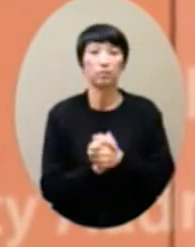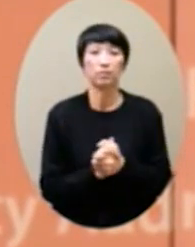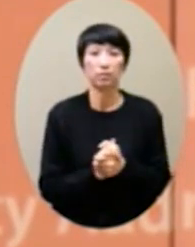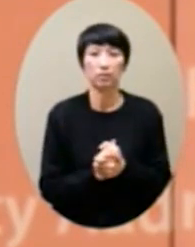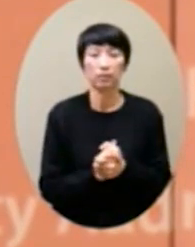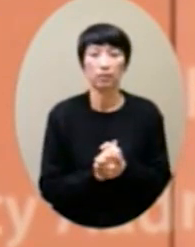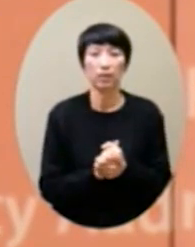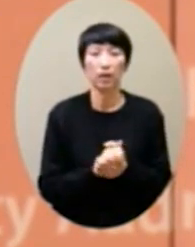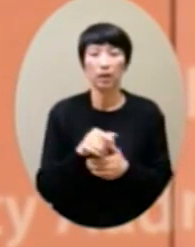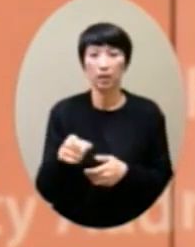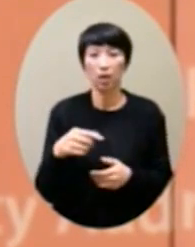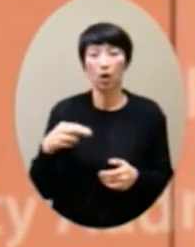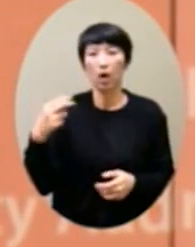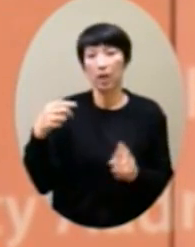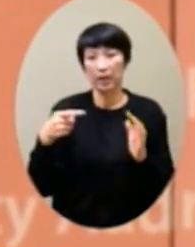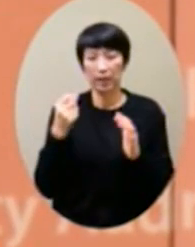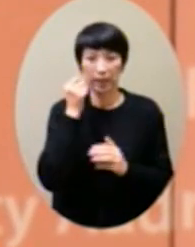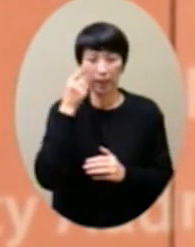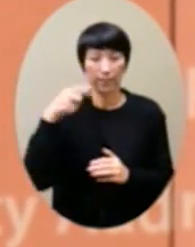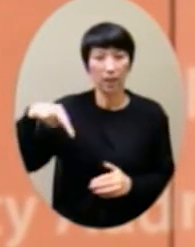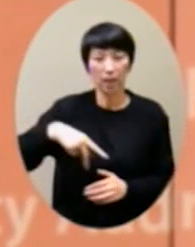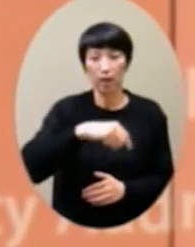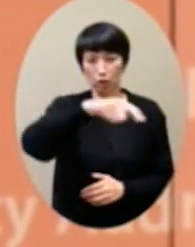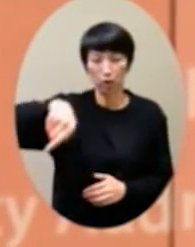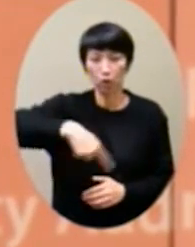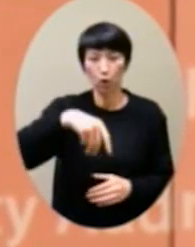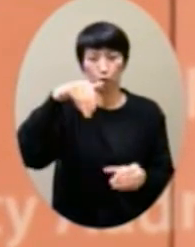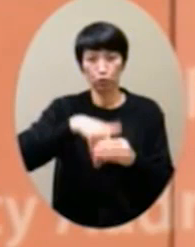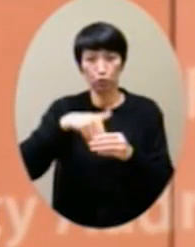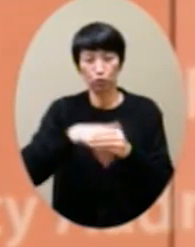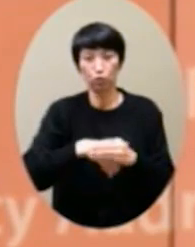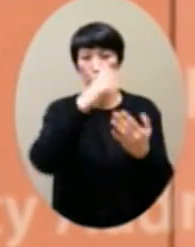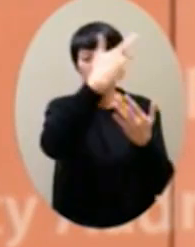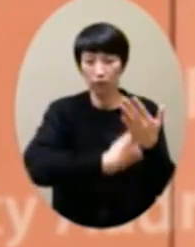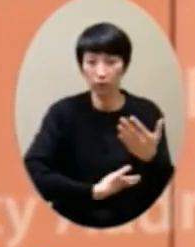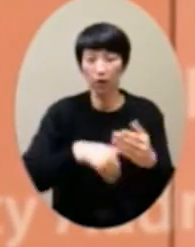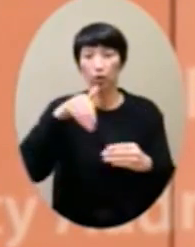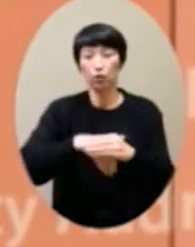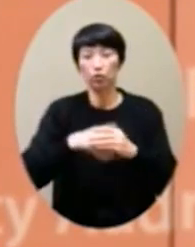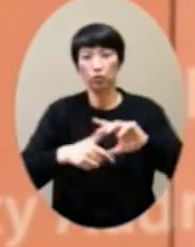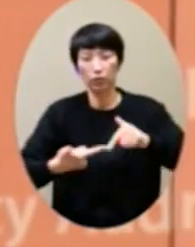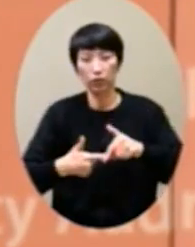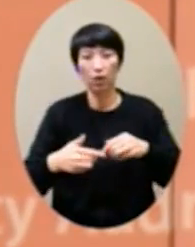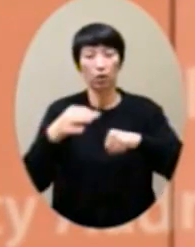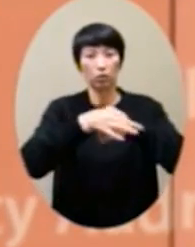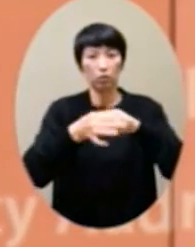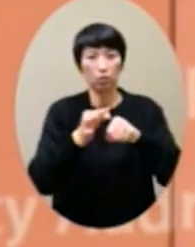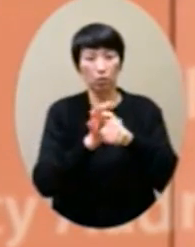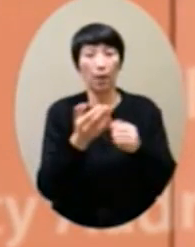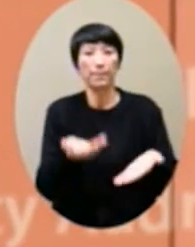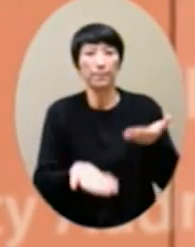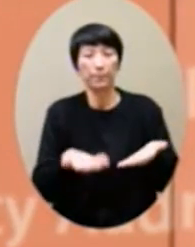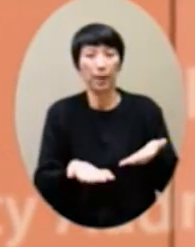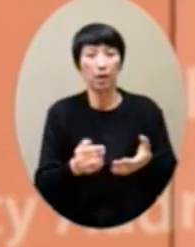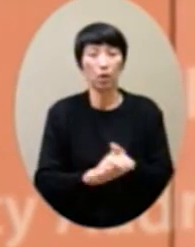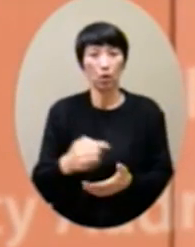這個特別行政區嘅選舉辦法、選舉制度同外國比較。第一，我哋唔係一